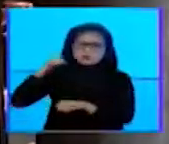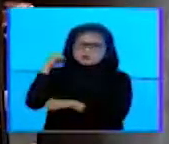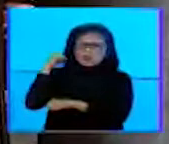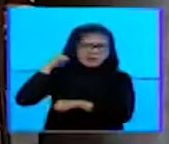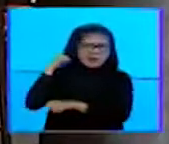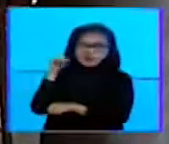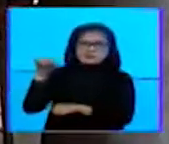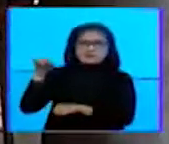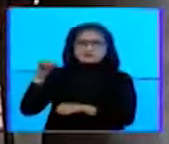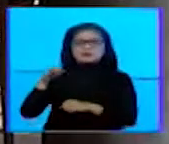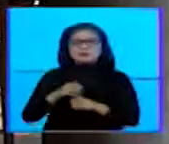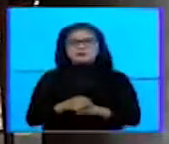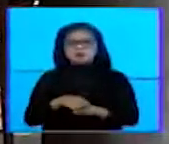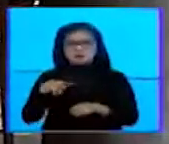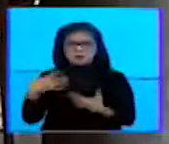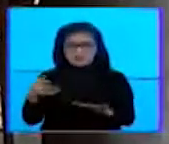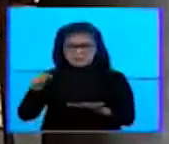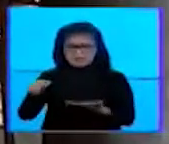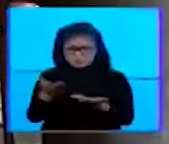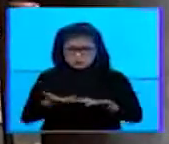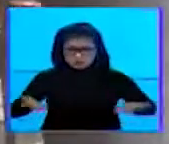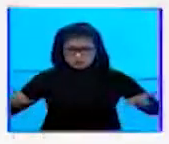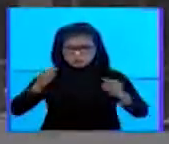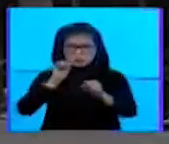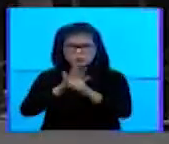sekarang ini, apalagi corona ini kan, nggak cukup sih.